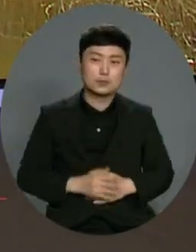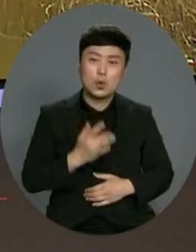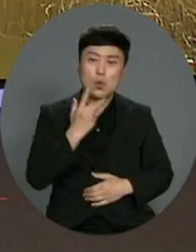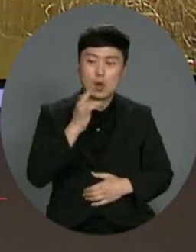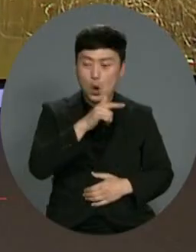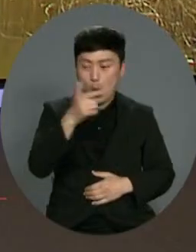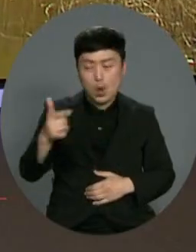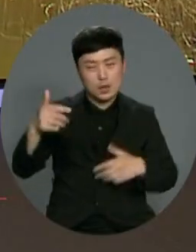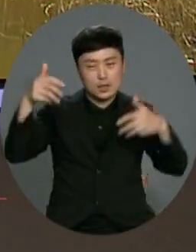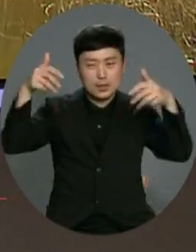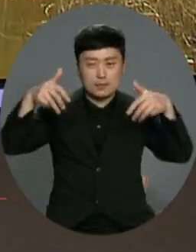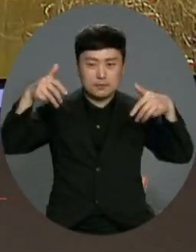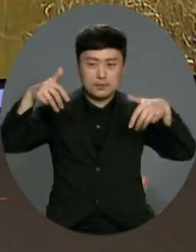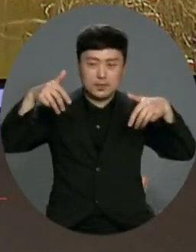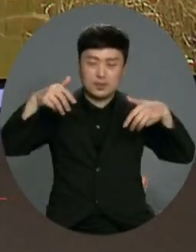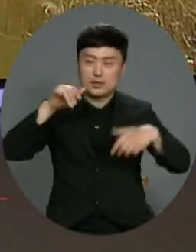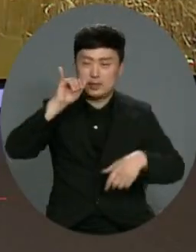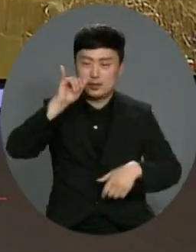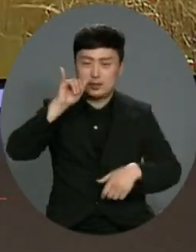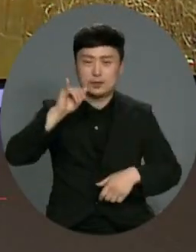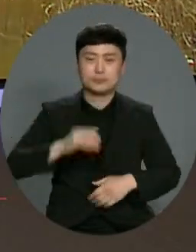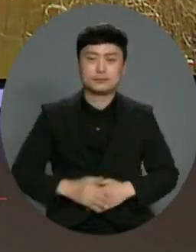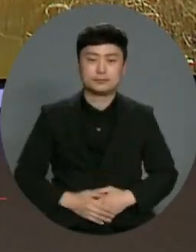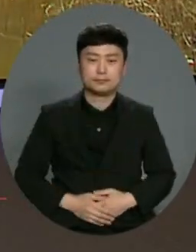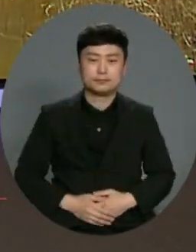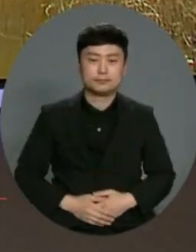오후에는 비 소식이 한 차례 들어 있습니다 날씨였습니다